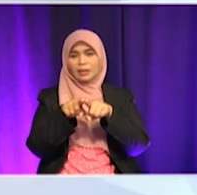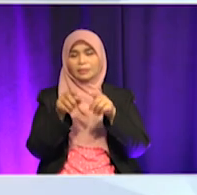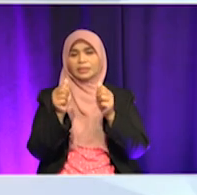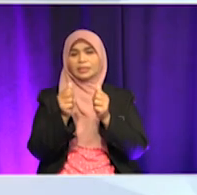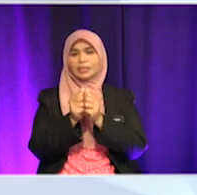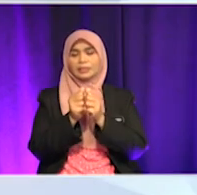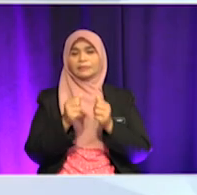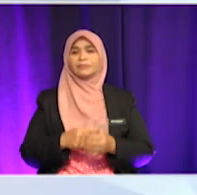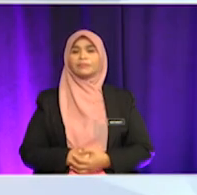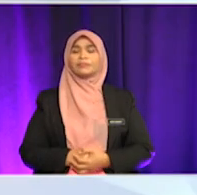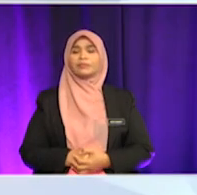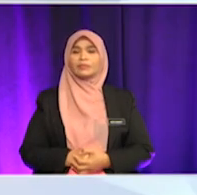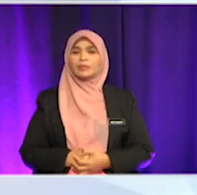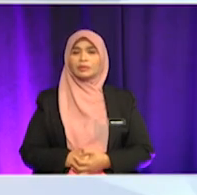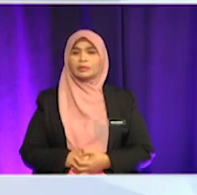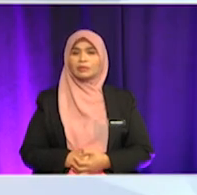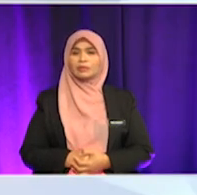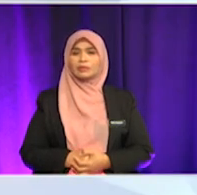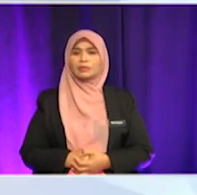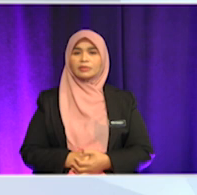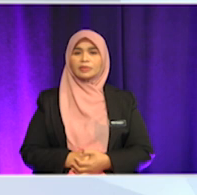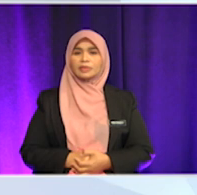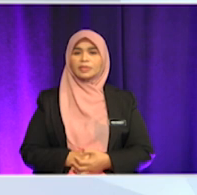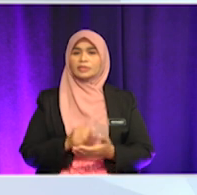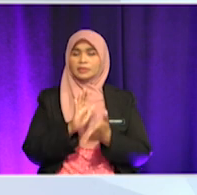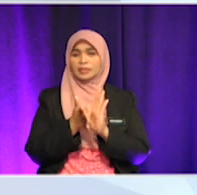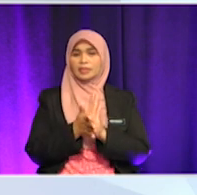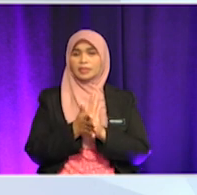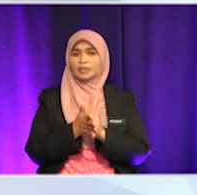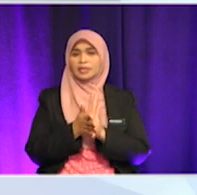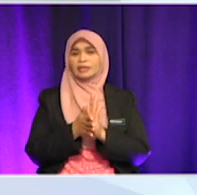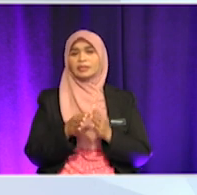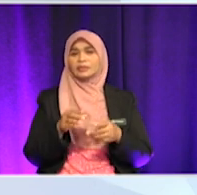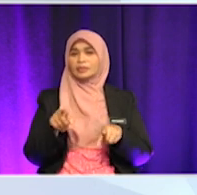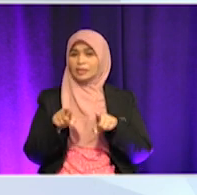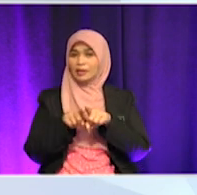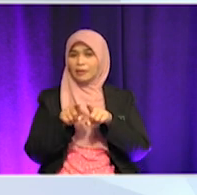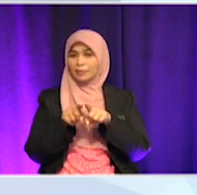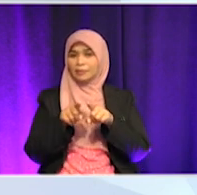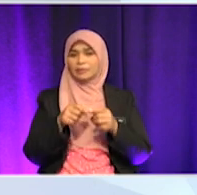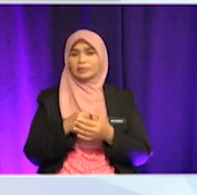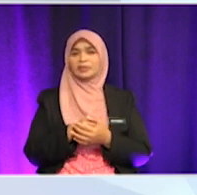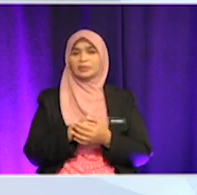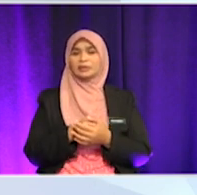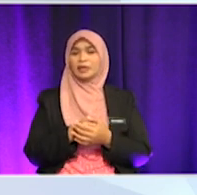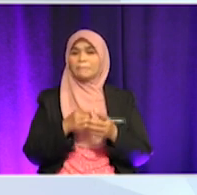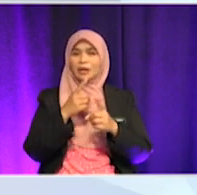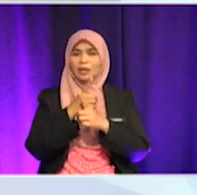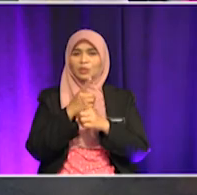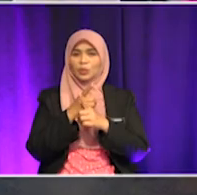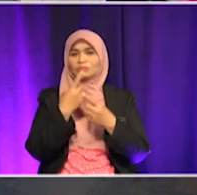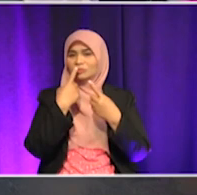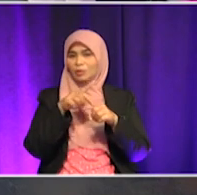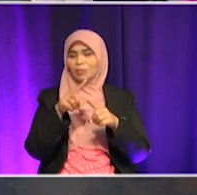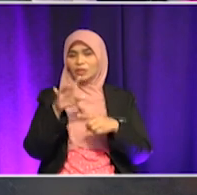Z bersamaan dengan 5.9X tambah 3.6Y. Tepat jawapan Yong Wei tadi. Boleh